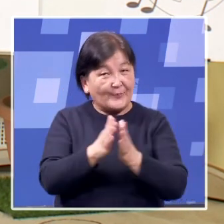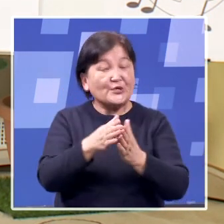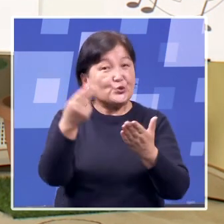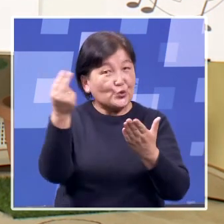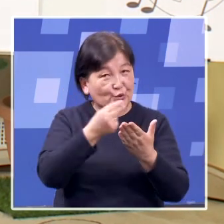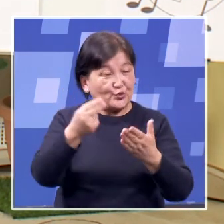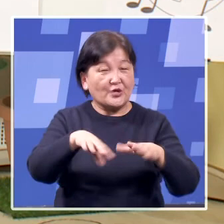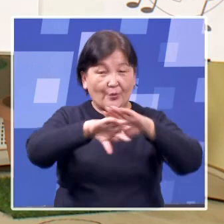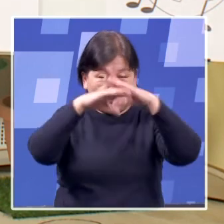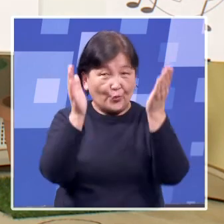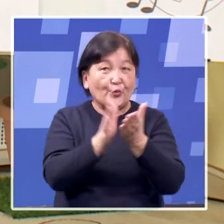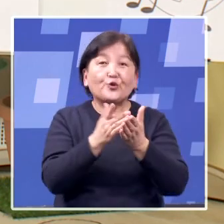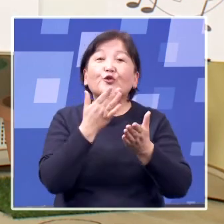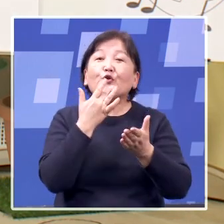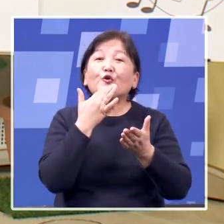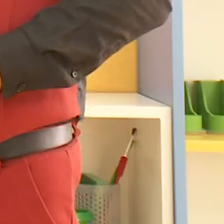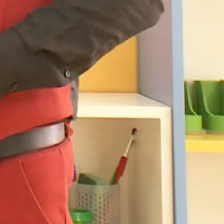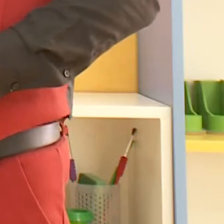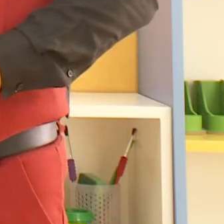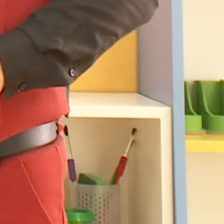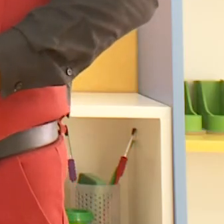өнгөөр ялган бодаарай.